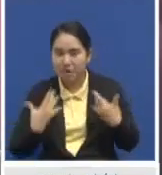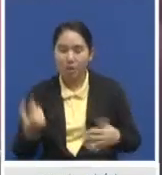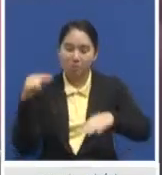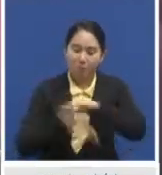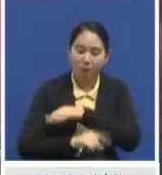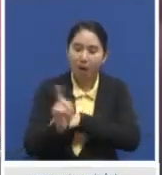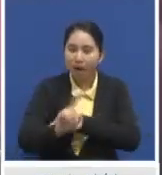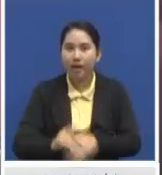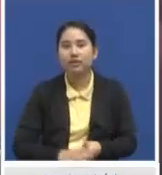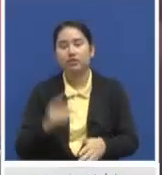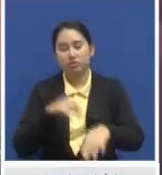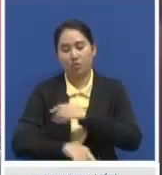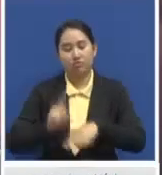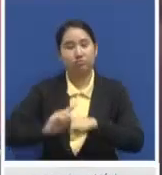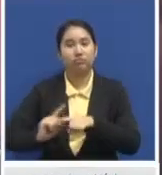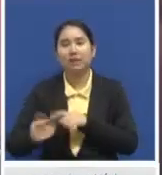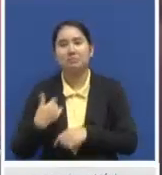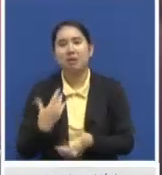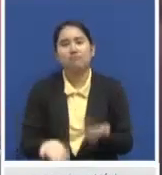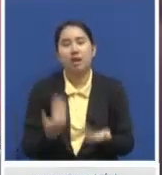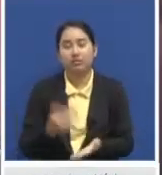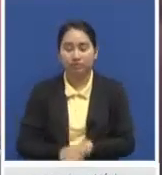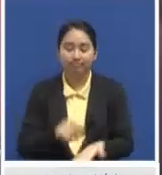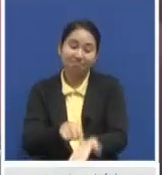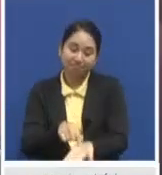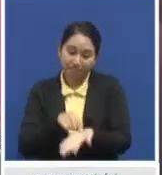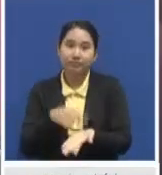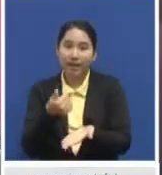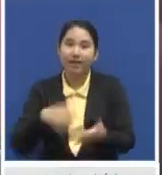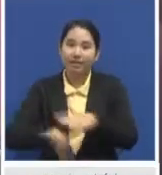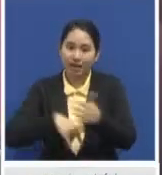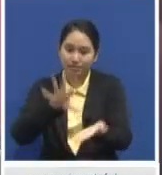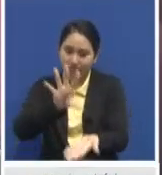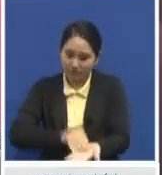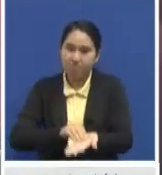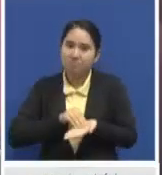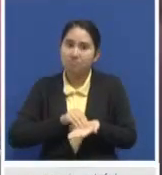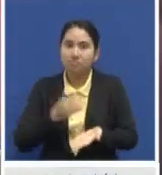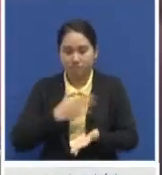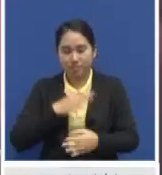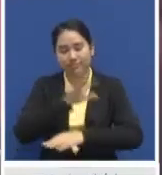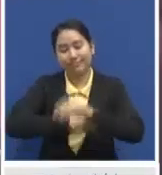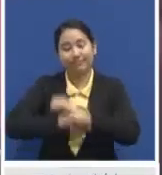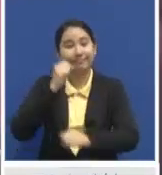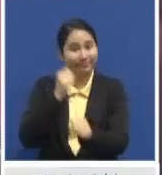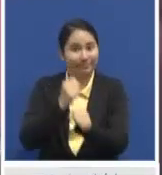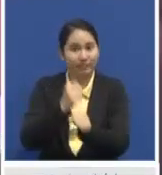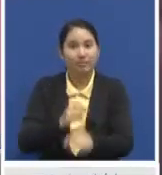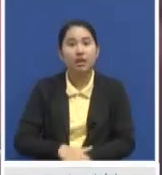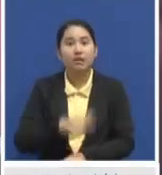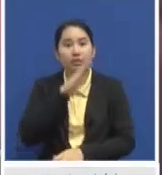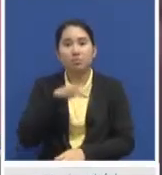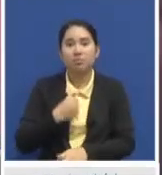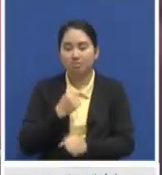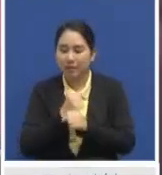จะได้จะอะไรที่มันมีทุจริตเนี่ยท่านทำได้หมดผมดำเนินการแน่นอนแล้วถ้าเพราะผมไม่ทำท่าน